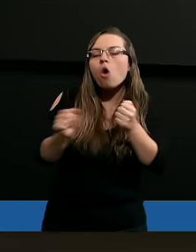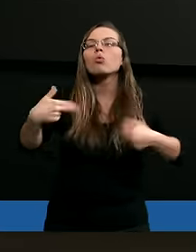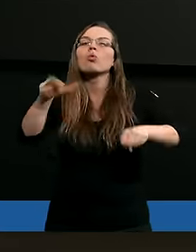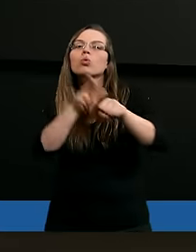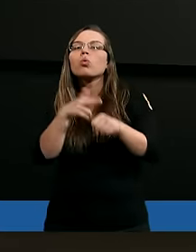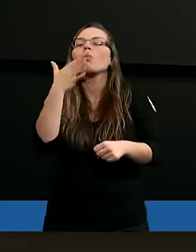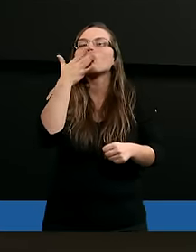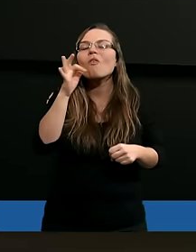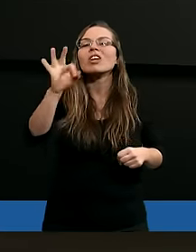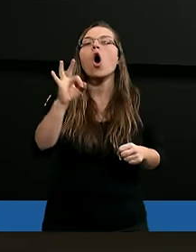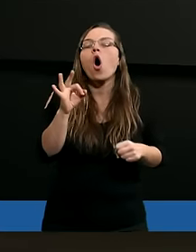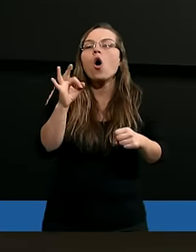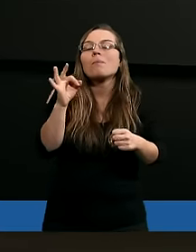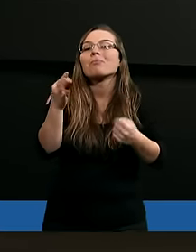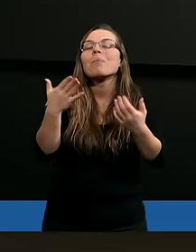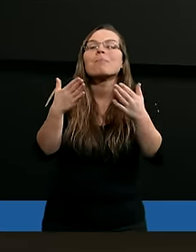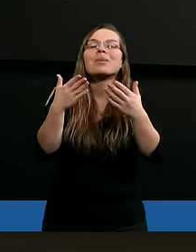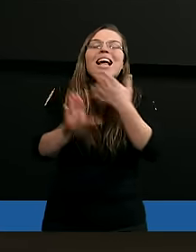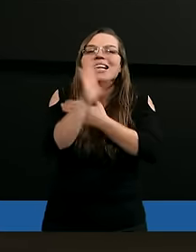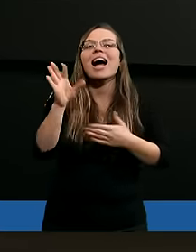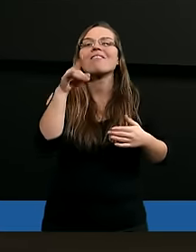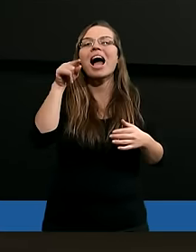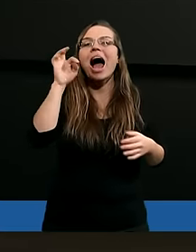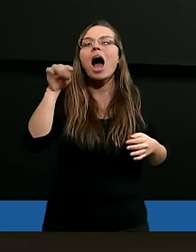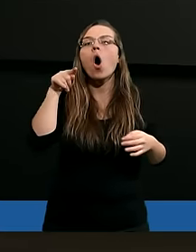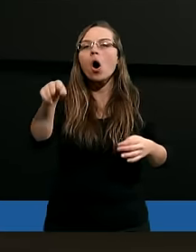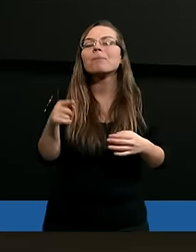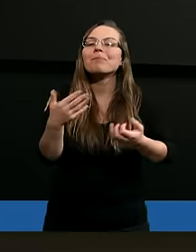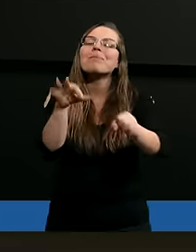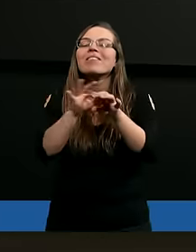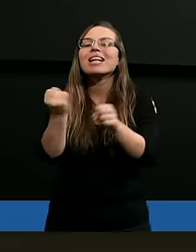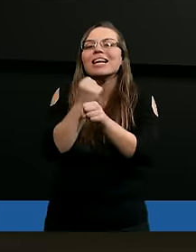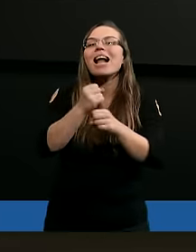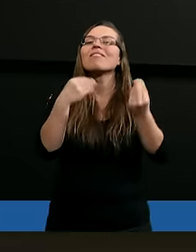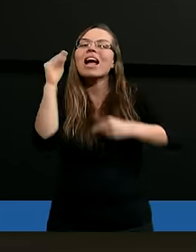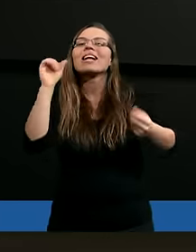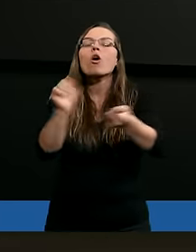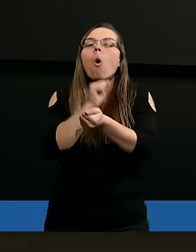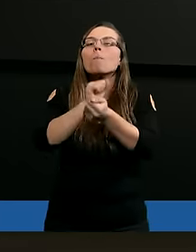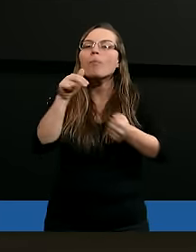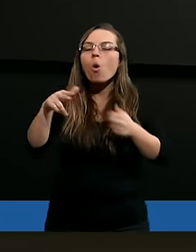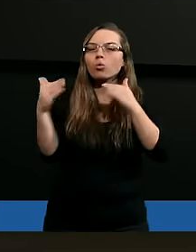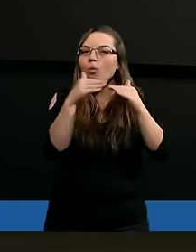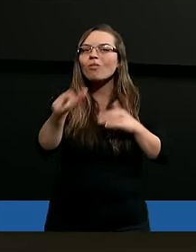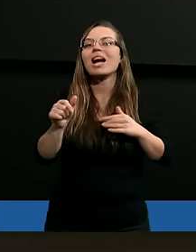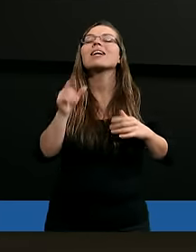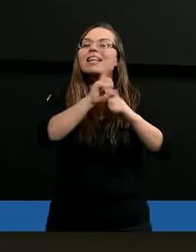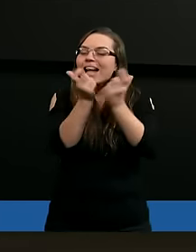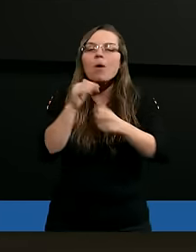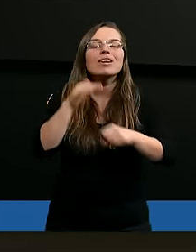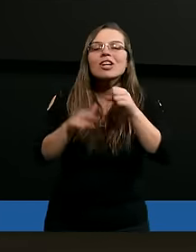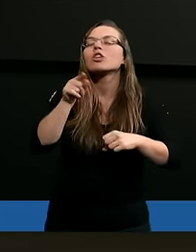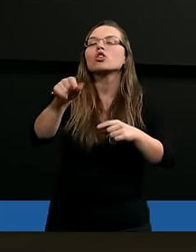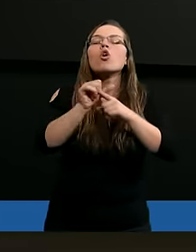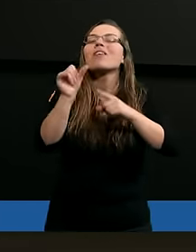taką, jakby przedstawia w pewnej skali wielki bój. No, całe szczęście, że to się wszystko